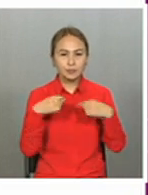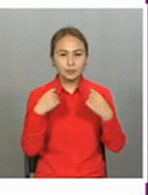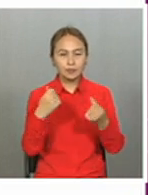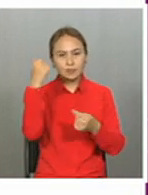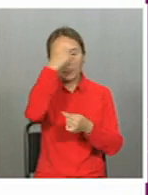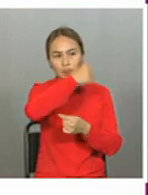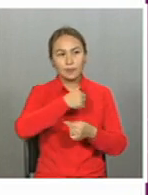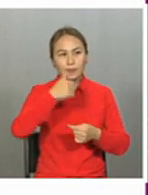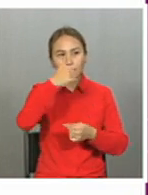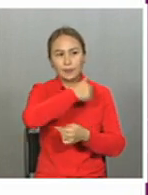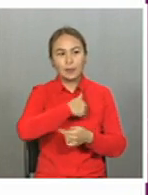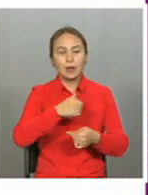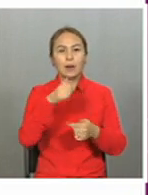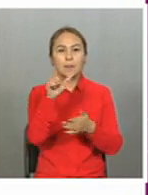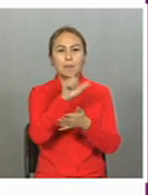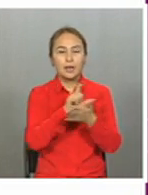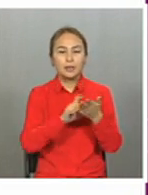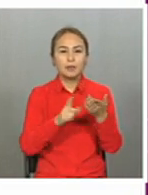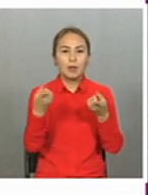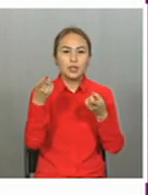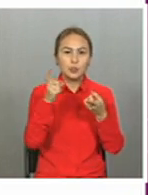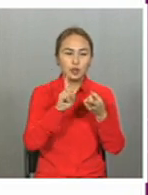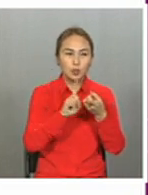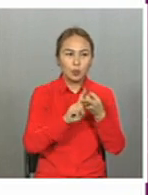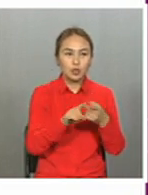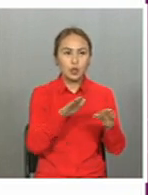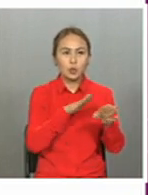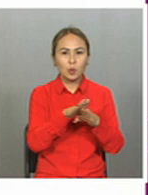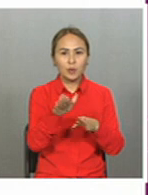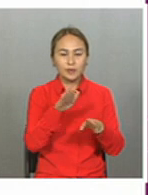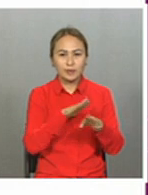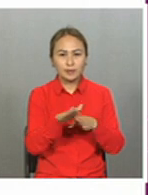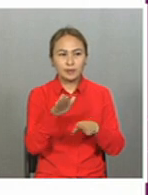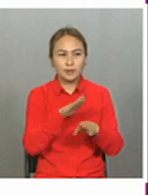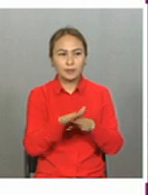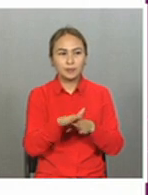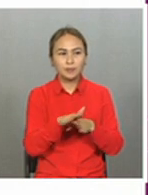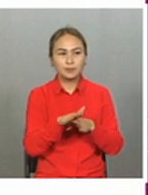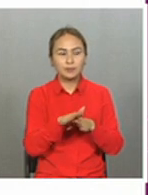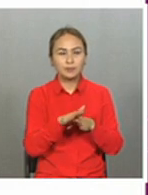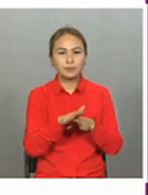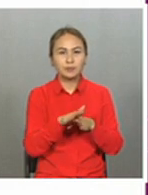жылдарды мәтін мазмұны бойынша толықтырыңдар.